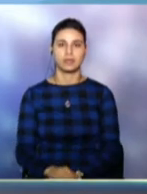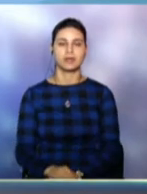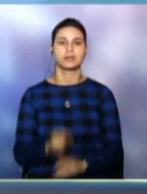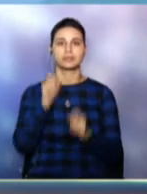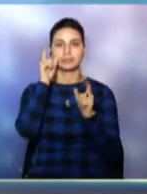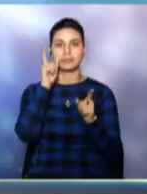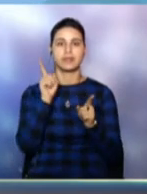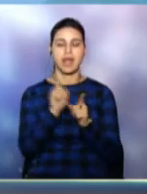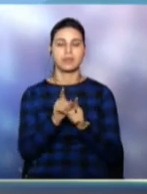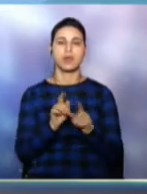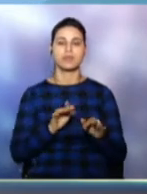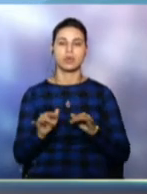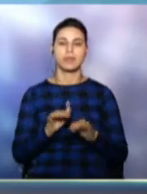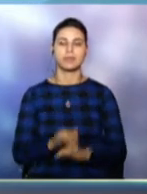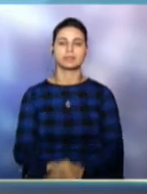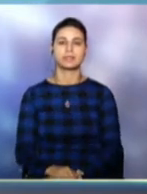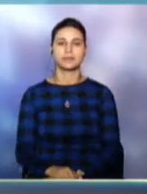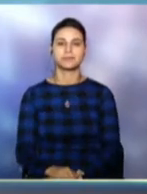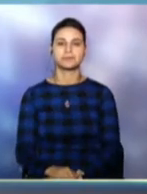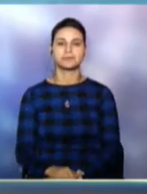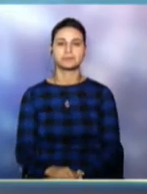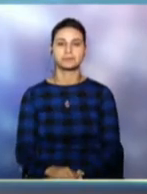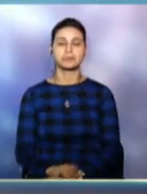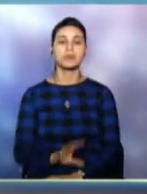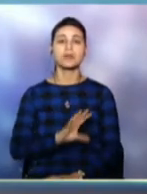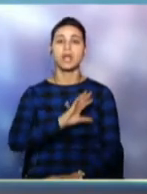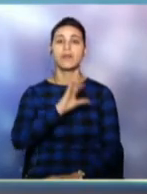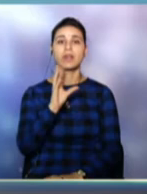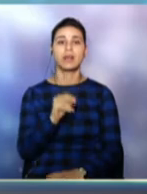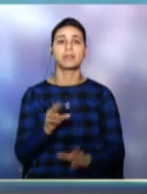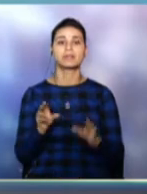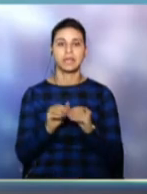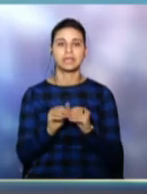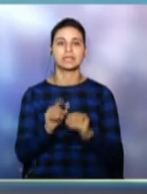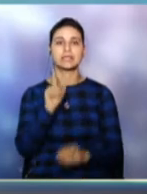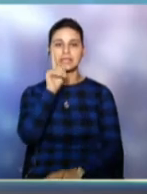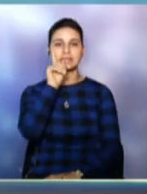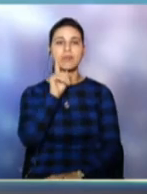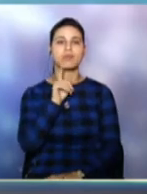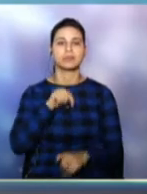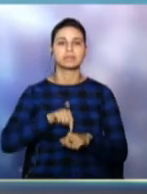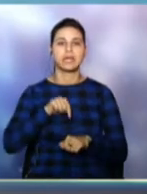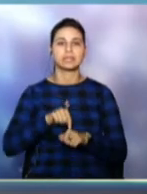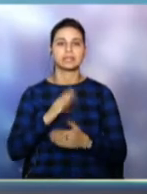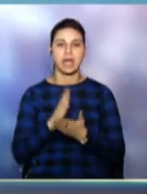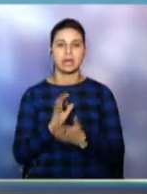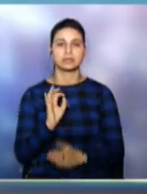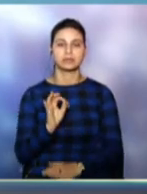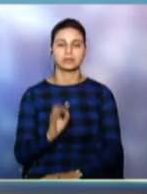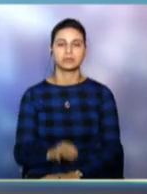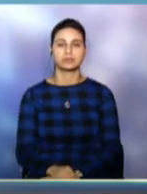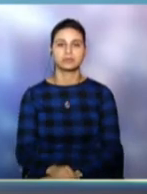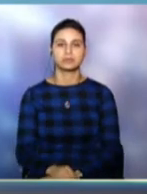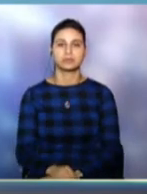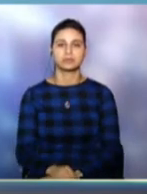გამაფრიზლებელი, ასე ვთქვათ, მოქმედებისა, ყველაფერთან ერთად სიამოვნების განცდას იწვევს, არა?